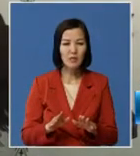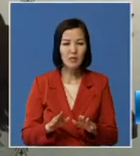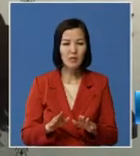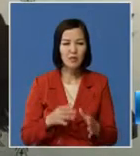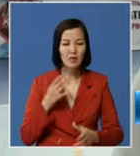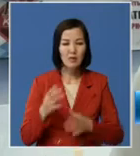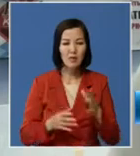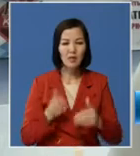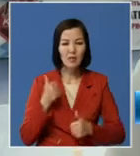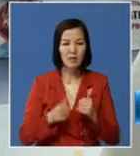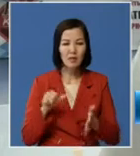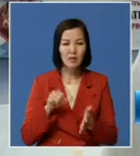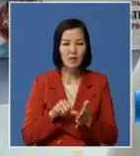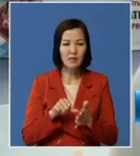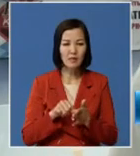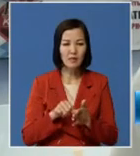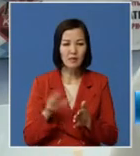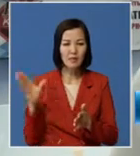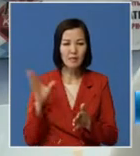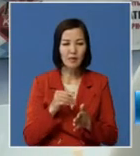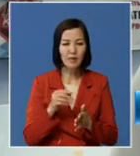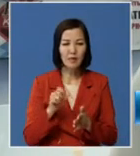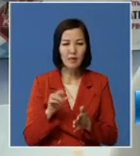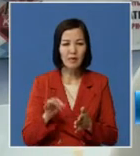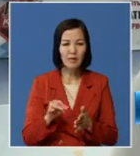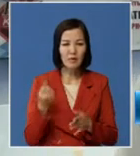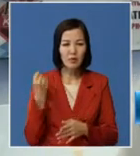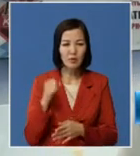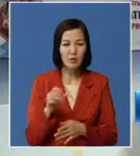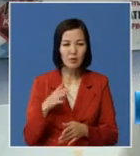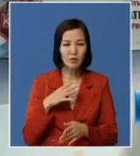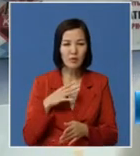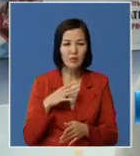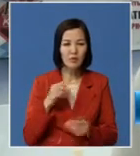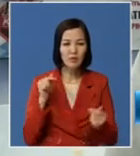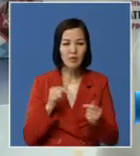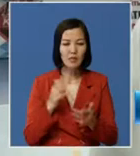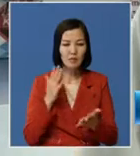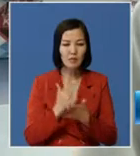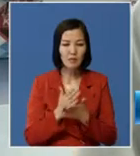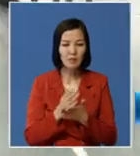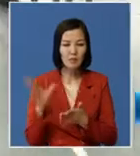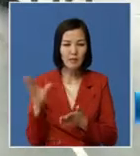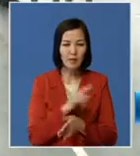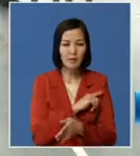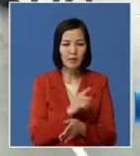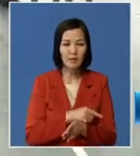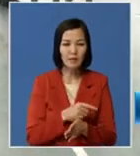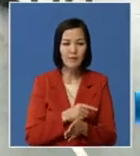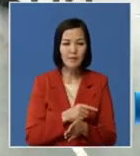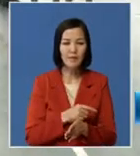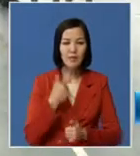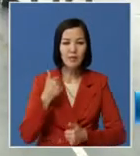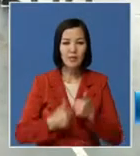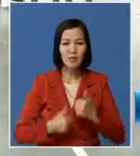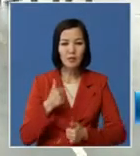Әлем чемпионаттарына қатысқан қарсыластарым бар, Азия чемпионатына жүлдегерлік қарсыластарым бар, бәрі өте мықты. Жекпе-жектің бұл